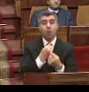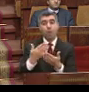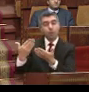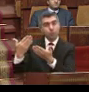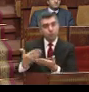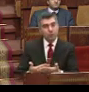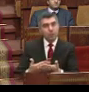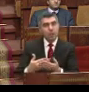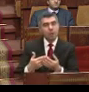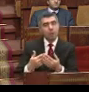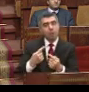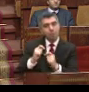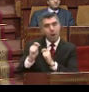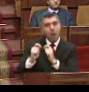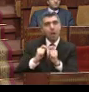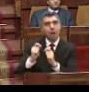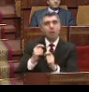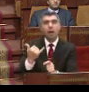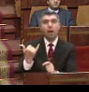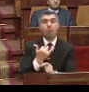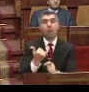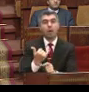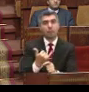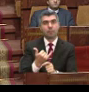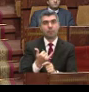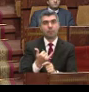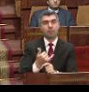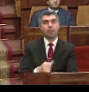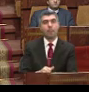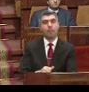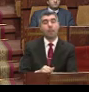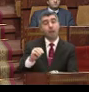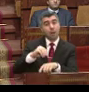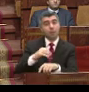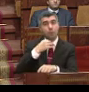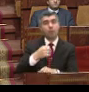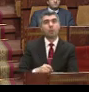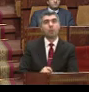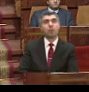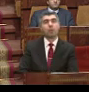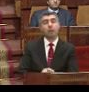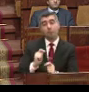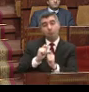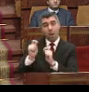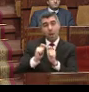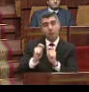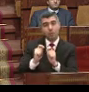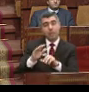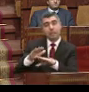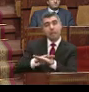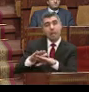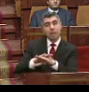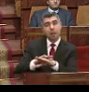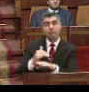في النقاش داخل هذه المؤسسة، وما أنا كنقولها وكنعاودها، كيخص النقاش السياسي يرجع لهذه